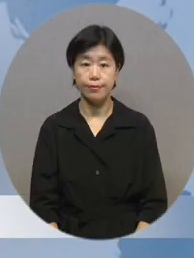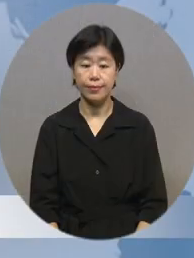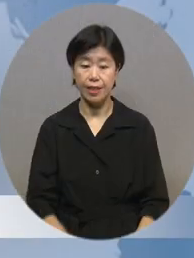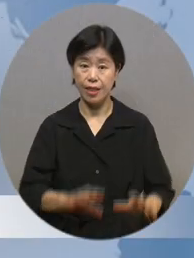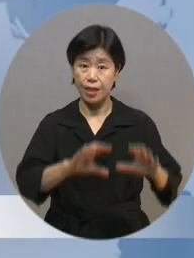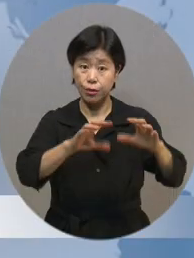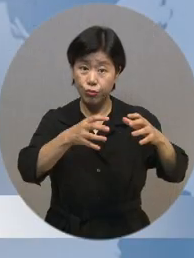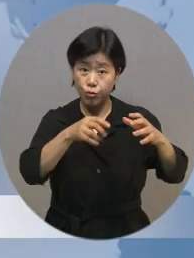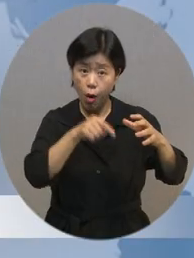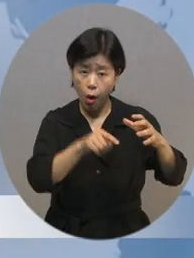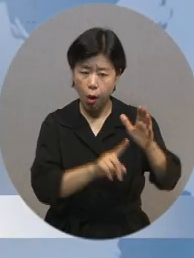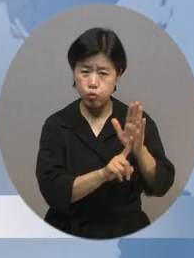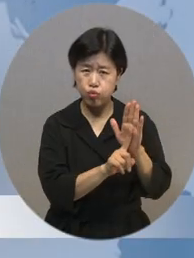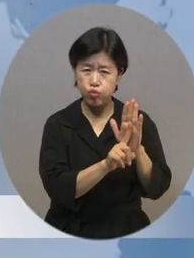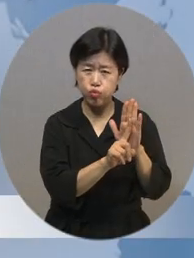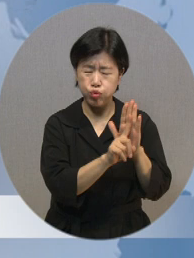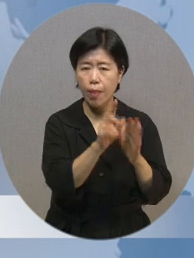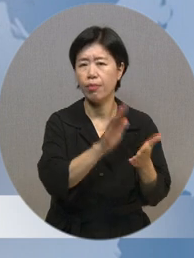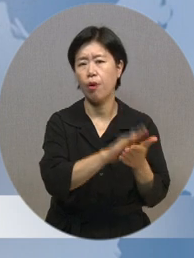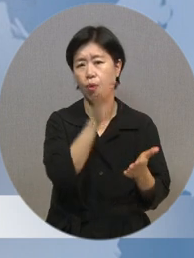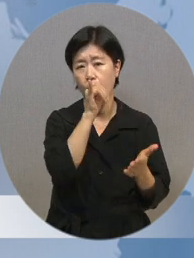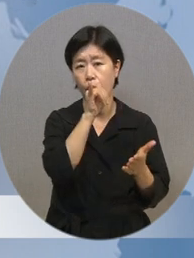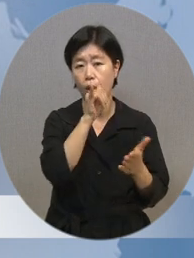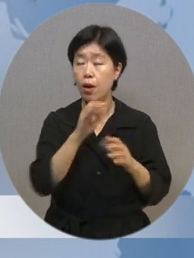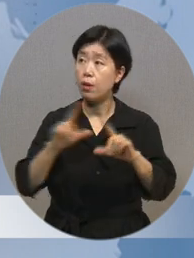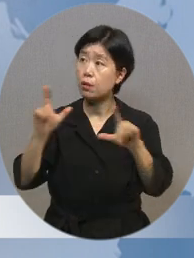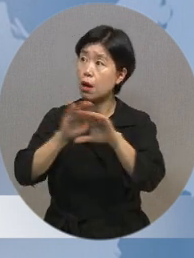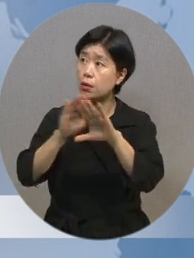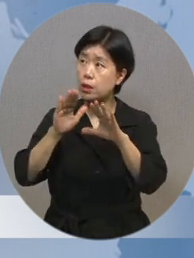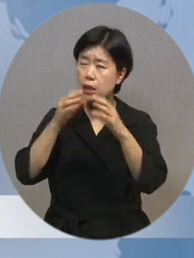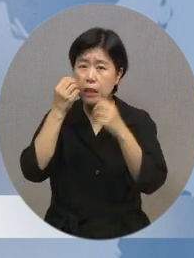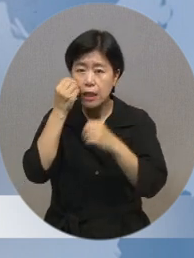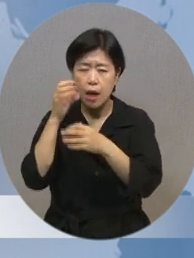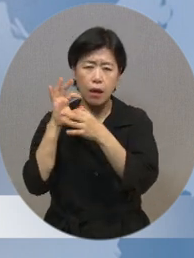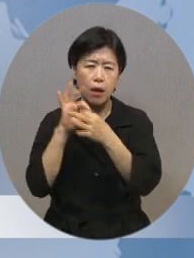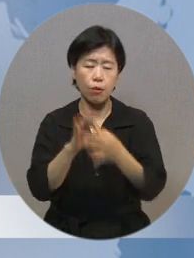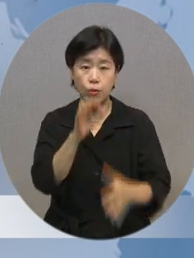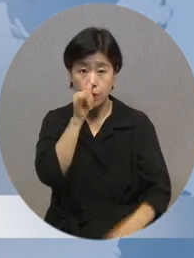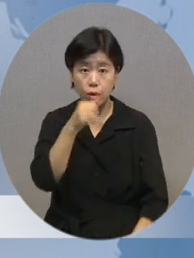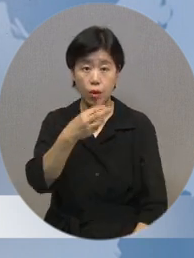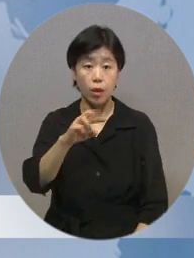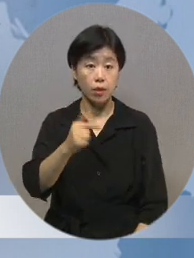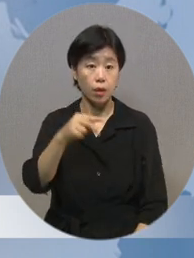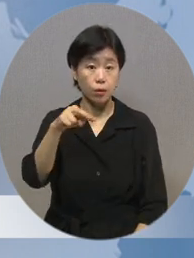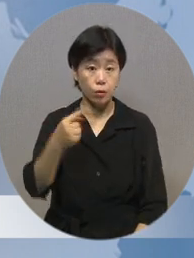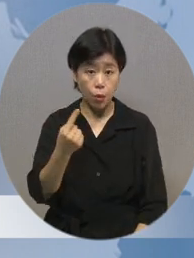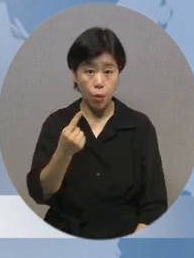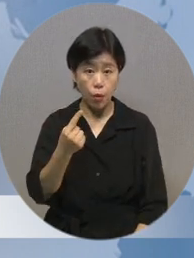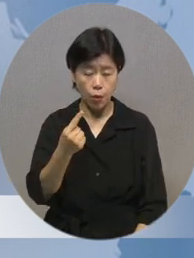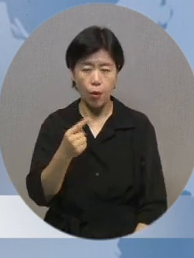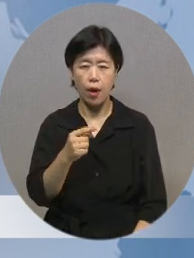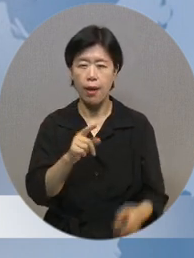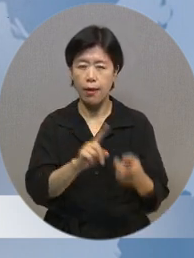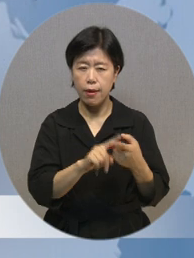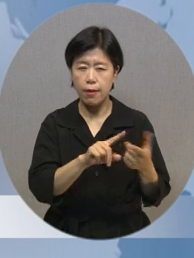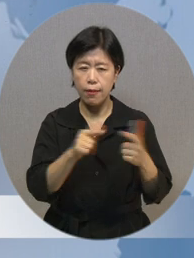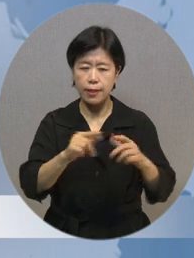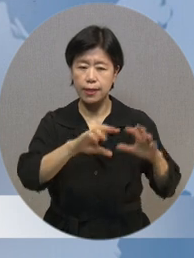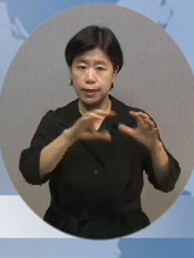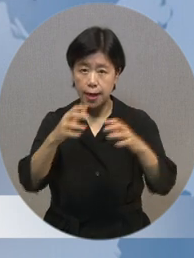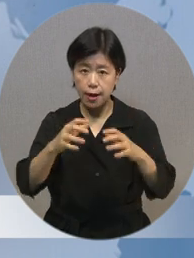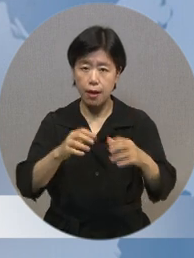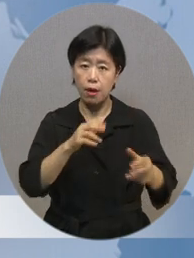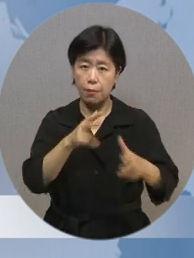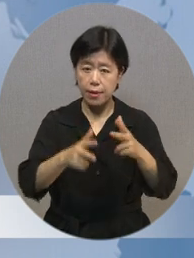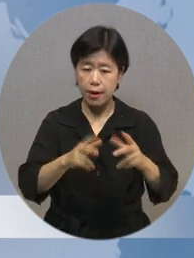갈수록 뜨거워지는 지구, 이상 기온 현상이 계속되는 가운데 탄소 중립에 대한 국가와 기업, 개인의